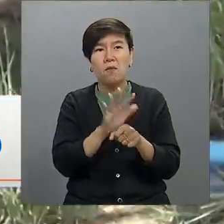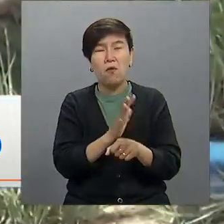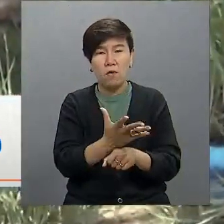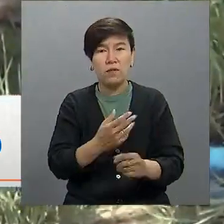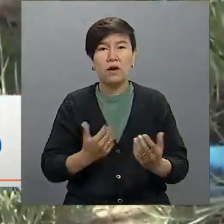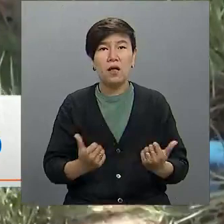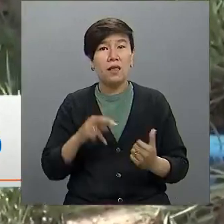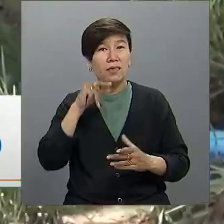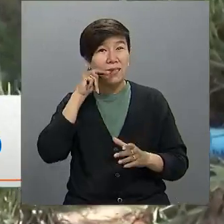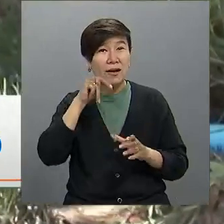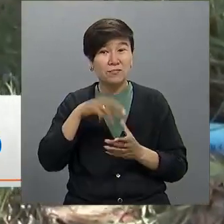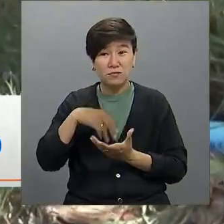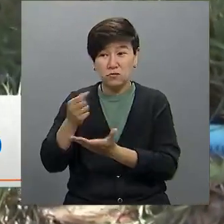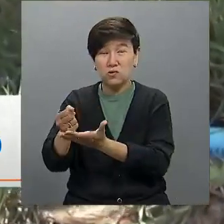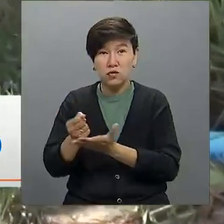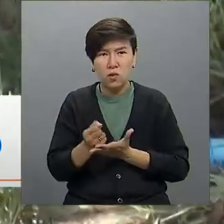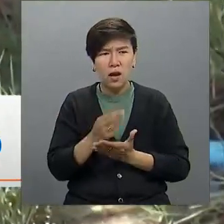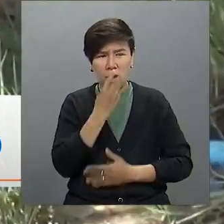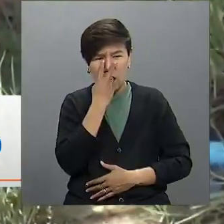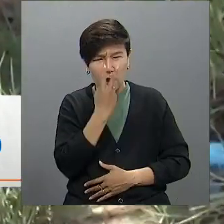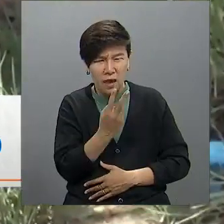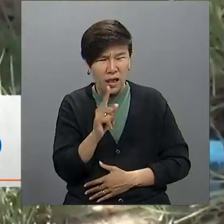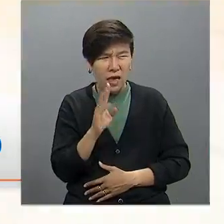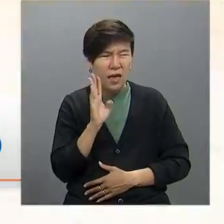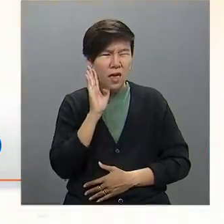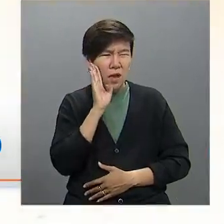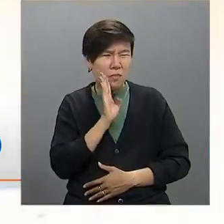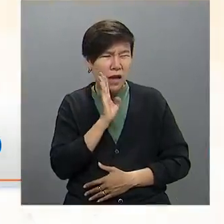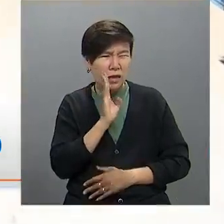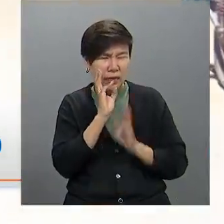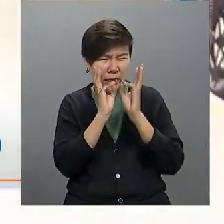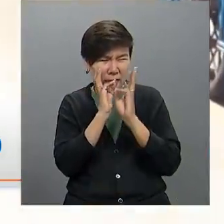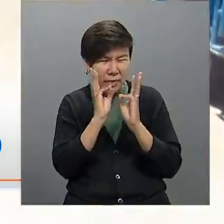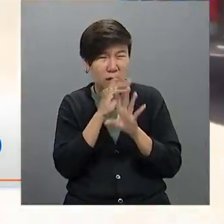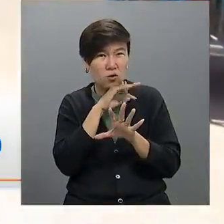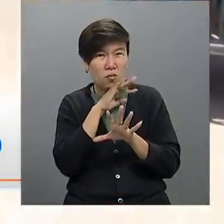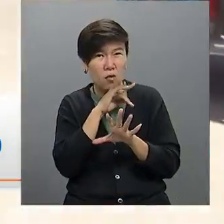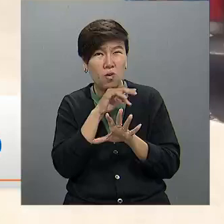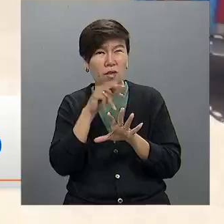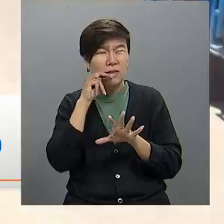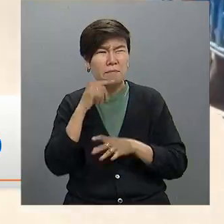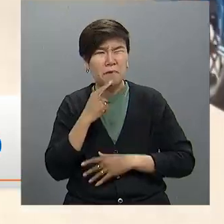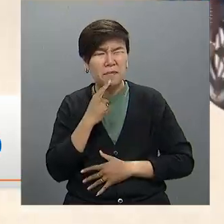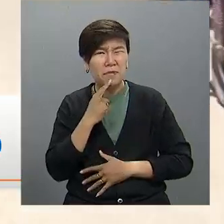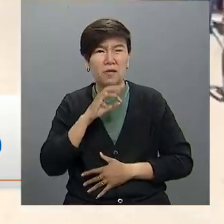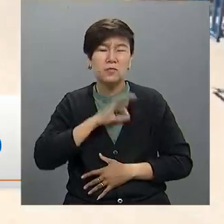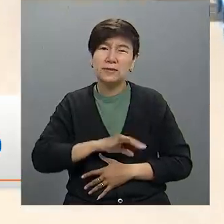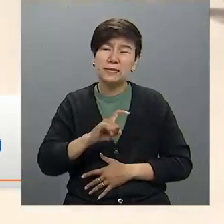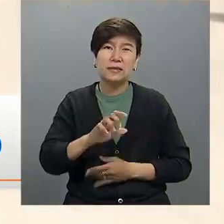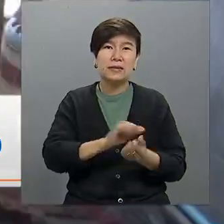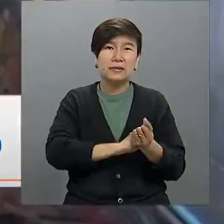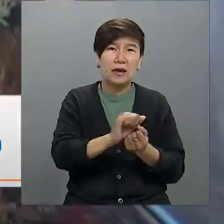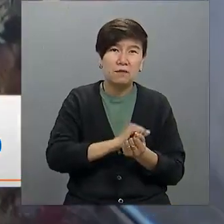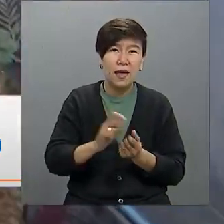นี่ยก็เป็นสนิมมีตะกอนน้ำกร่อยนะคะแทบจะใช้การไม่ได้คือจะอาบจะซักผ้านี่ยังคิดหนักเล